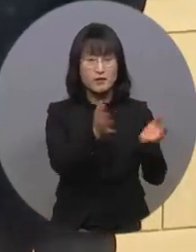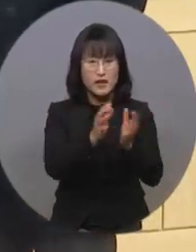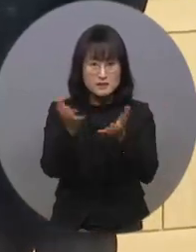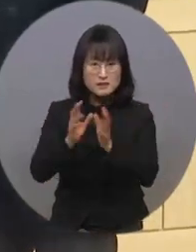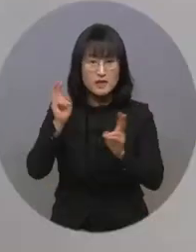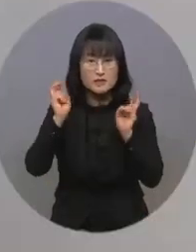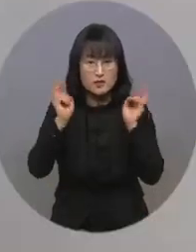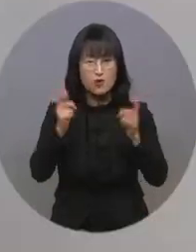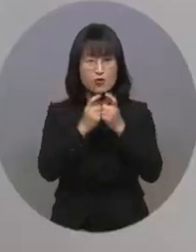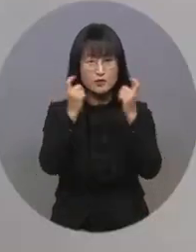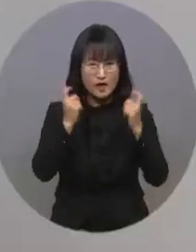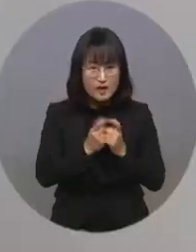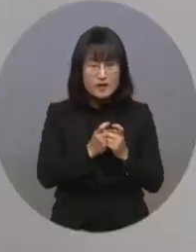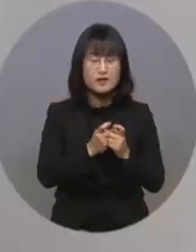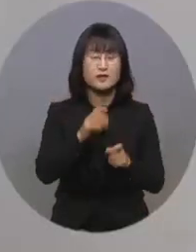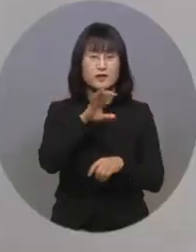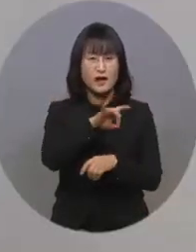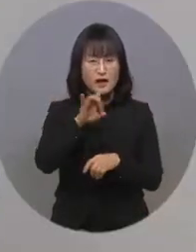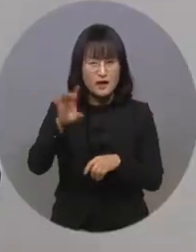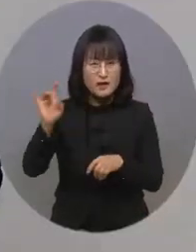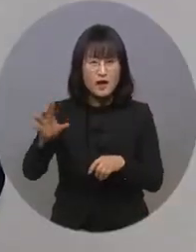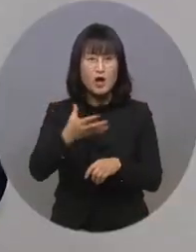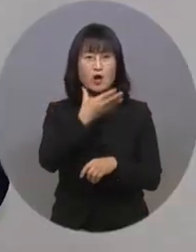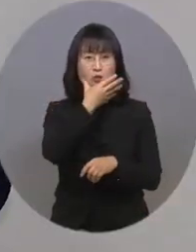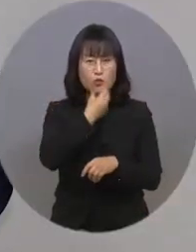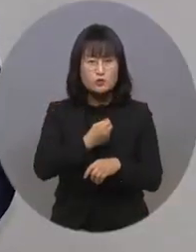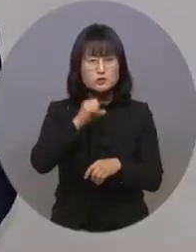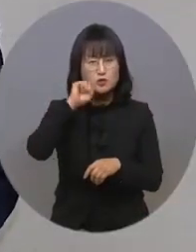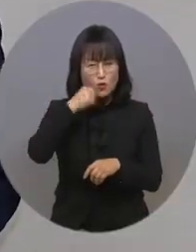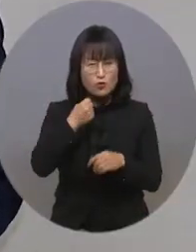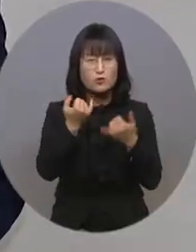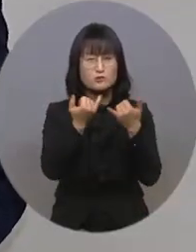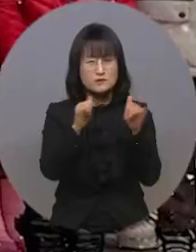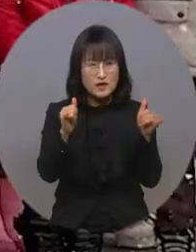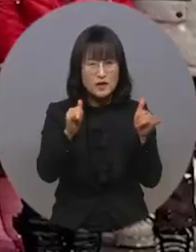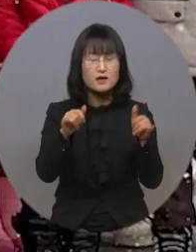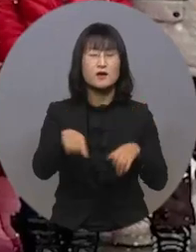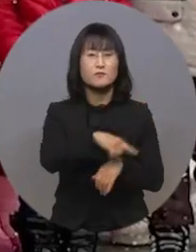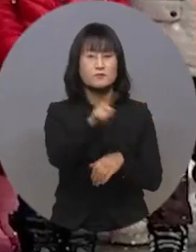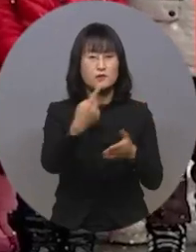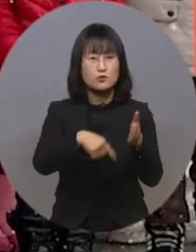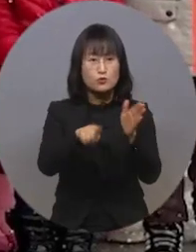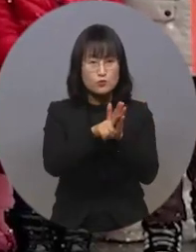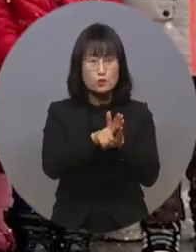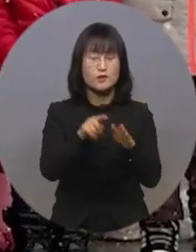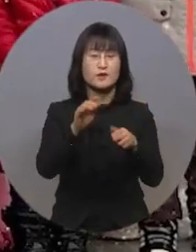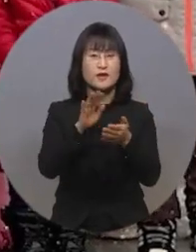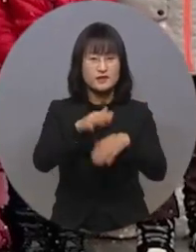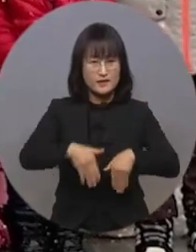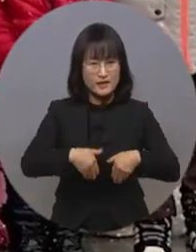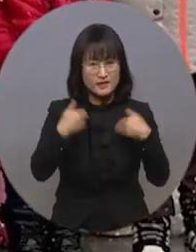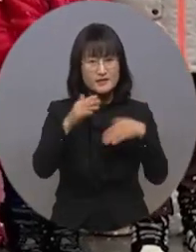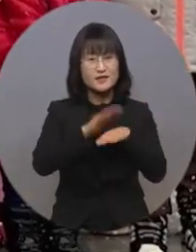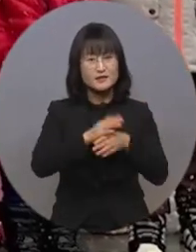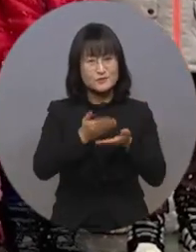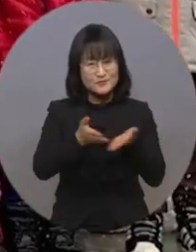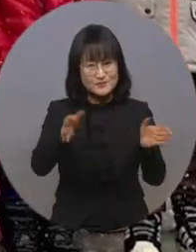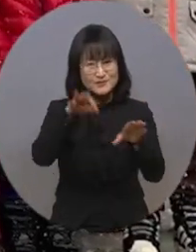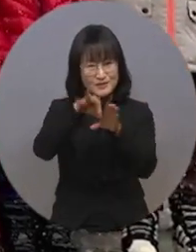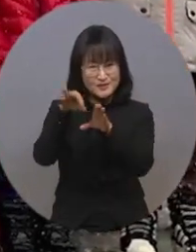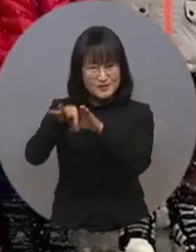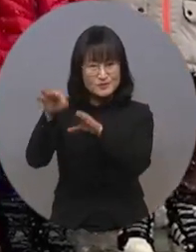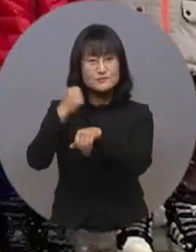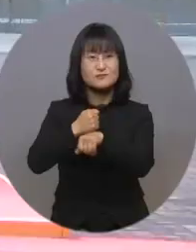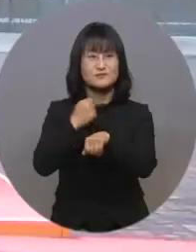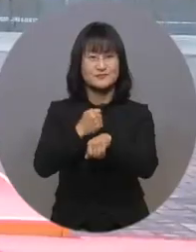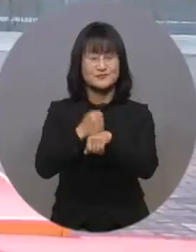기업, 개인 등 각계각층에서 복지 사각지대 소외계층을 위한 온정의 손길이 이어져 사랑의 온도탑을 달구고